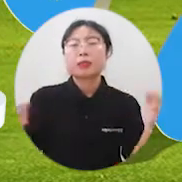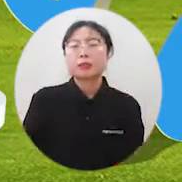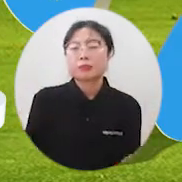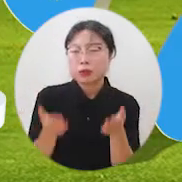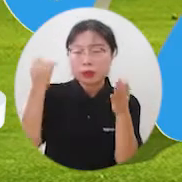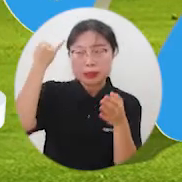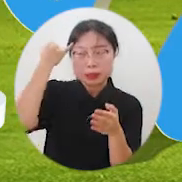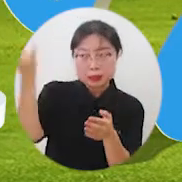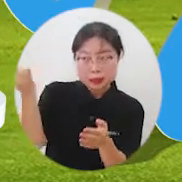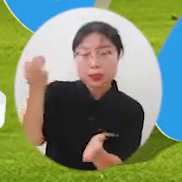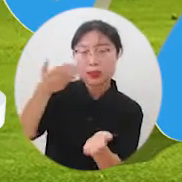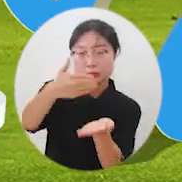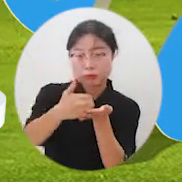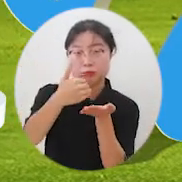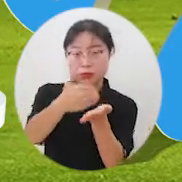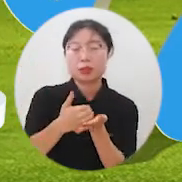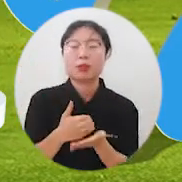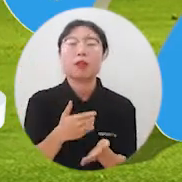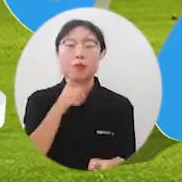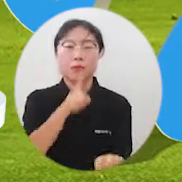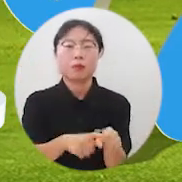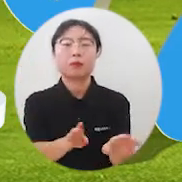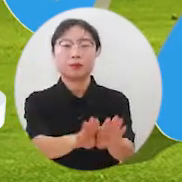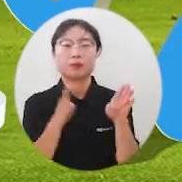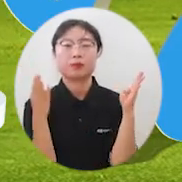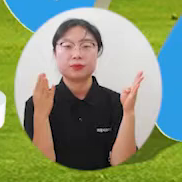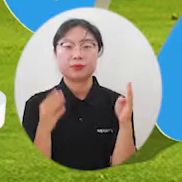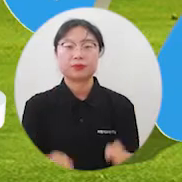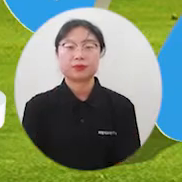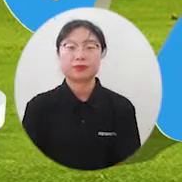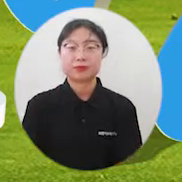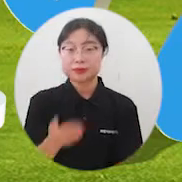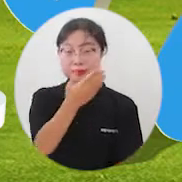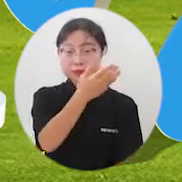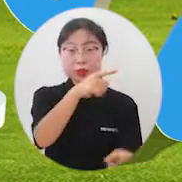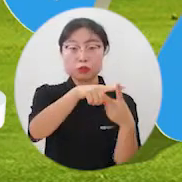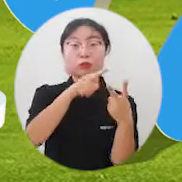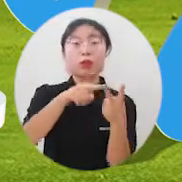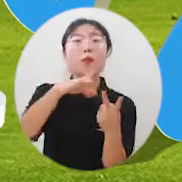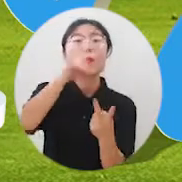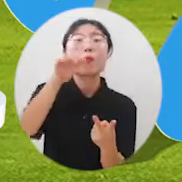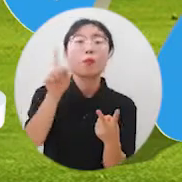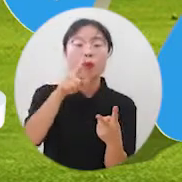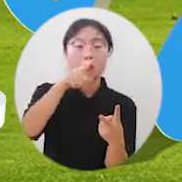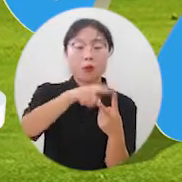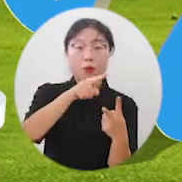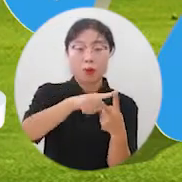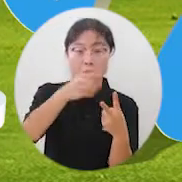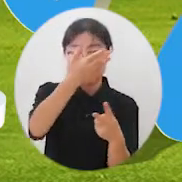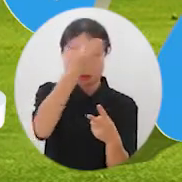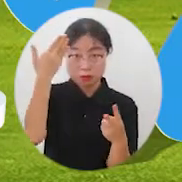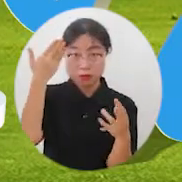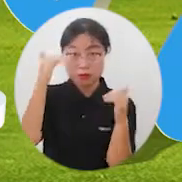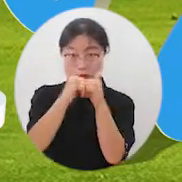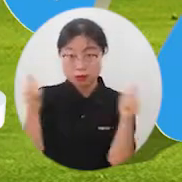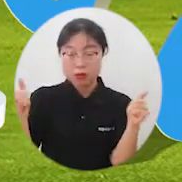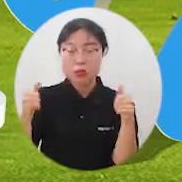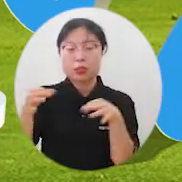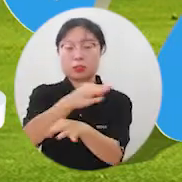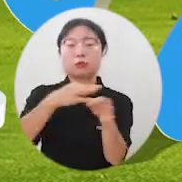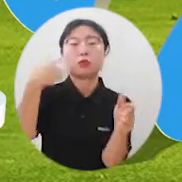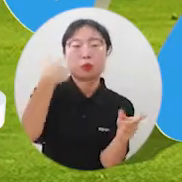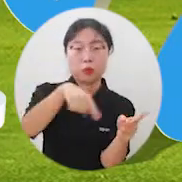사업인데요. 이번 시상식에서는 청년의 실생활에 딱 맞는 금융교육과 청년 창업 인턴 프로그램이